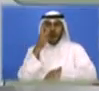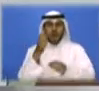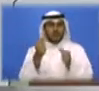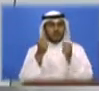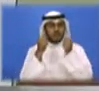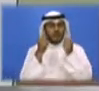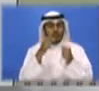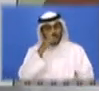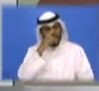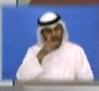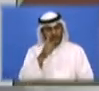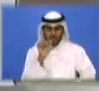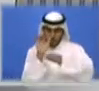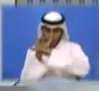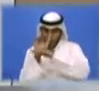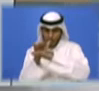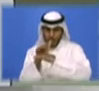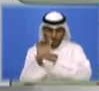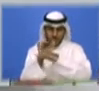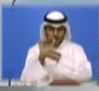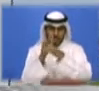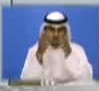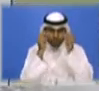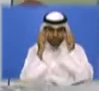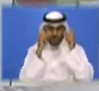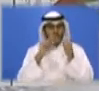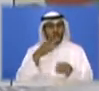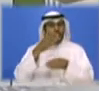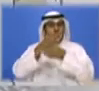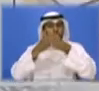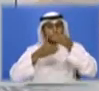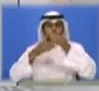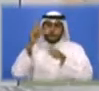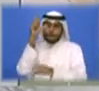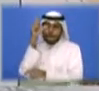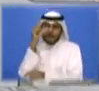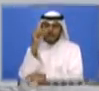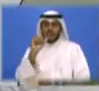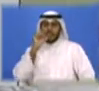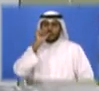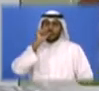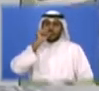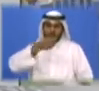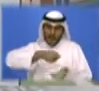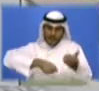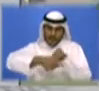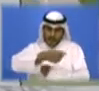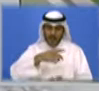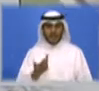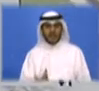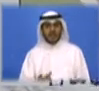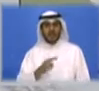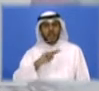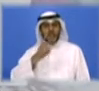إقامة ندوات الإسلامية والتوعوية وبناء المساجد وحفر الآبار وغيرها من بناء لدور الأيتام